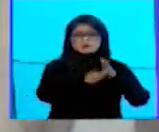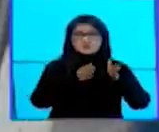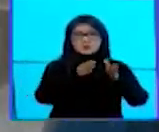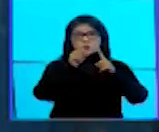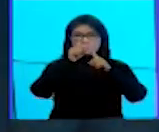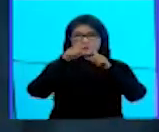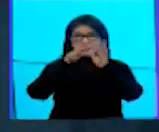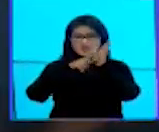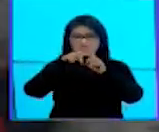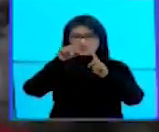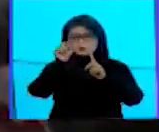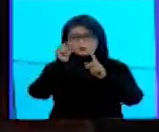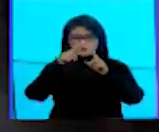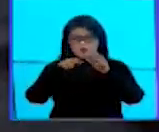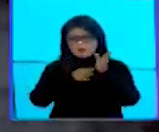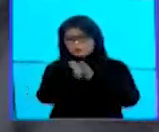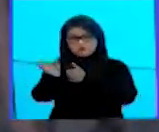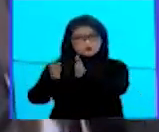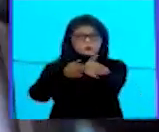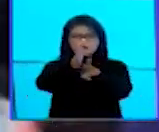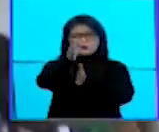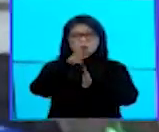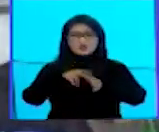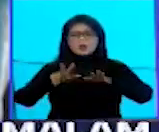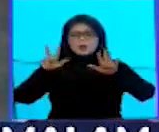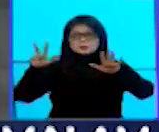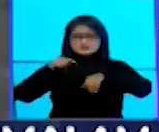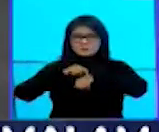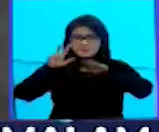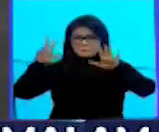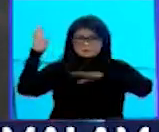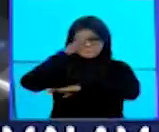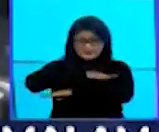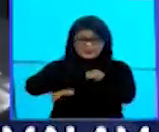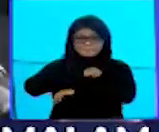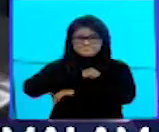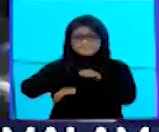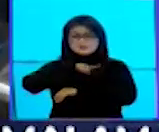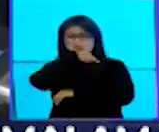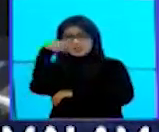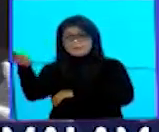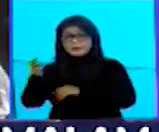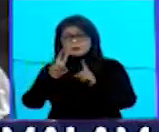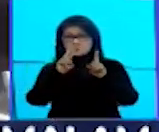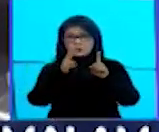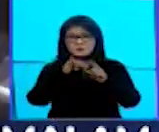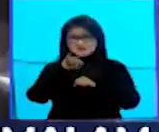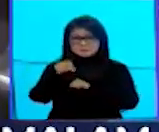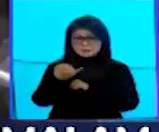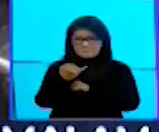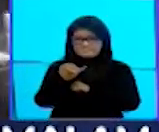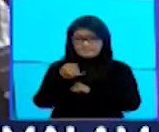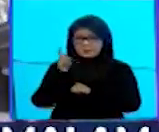Sucipto berangkat dari Jakarta pukul 7:30 malam dengan perjalanan 12 jam. Ia terpaksa memodifikasi